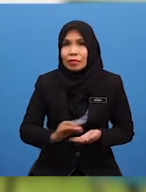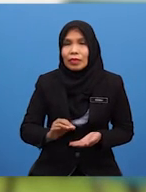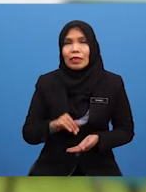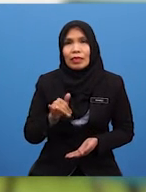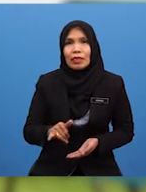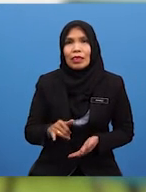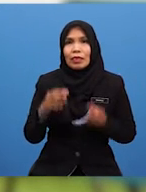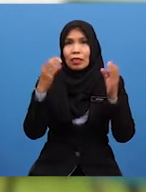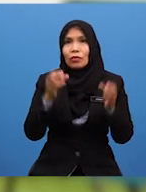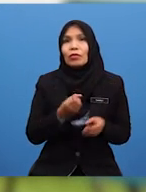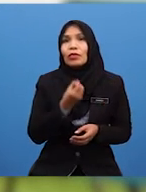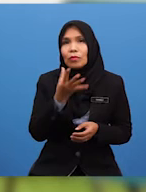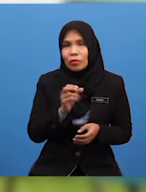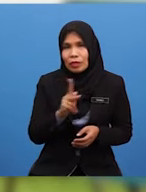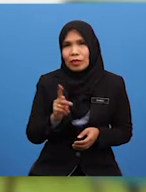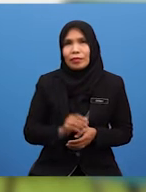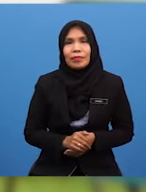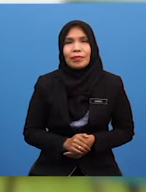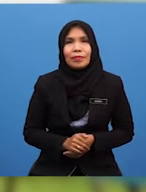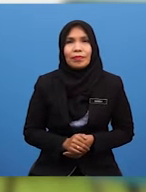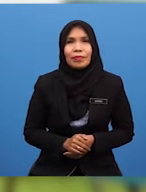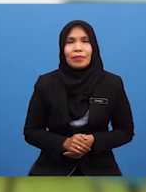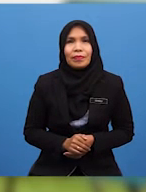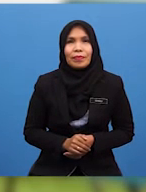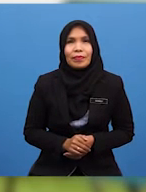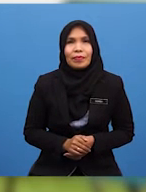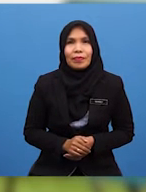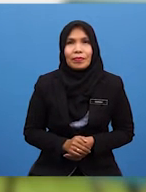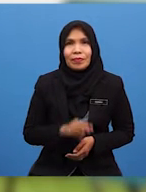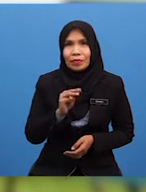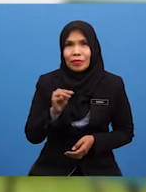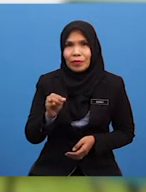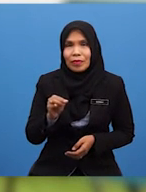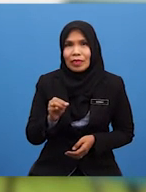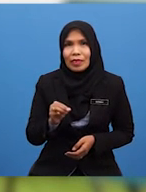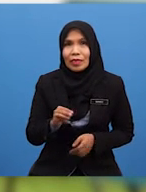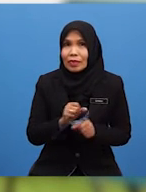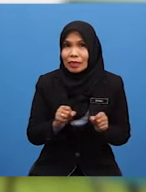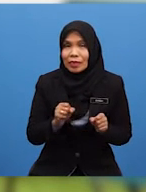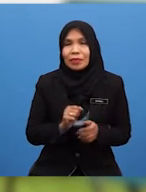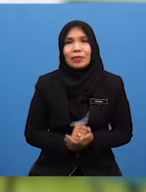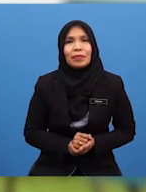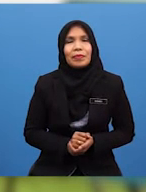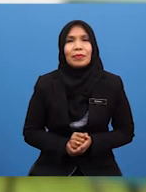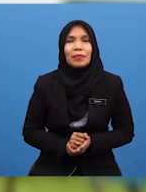cikgu sebutkan sebentar lagi. Murid-murid sedia?